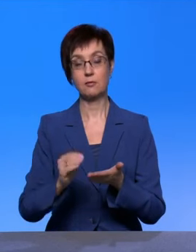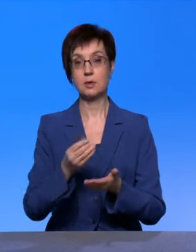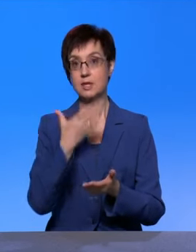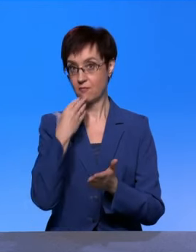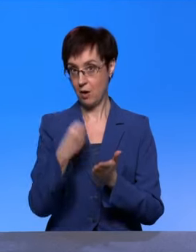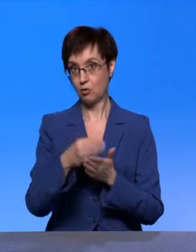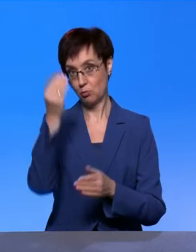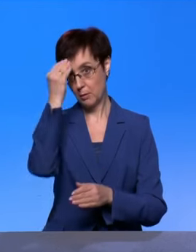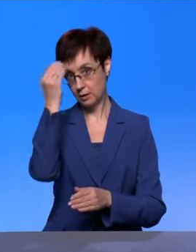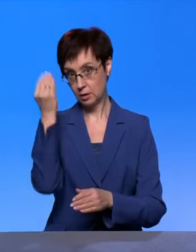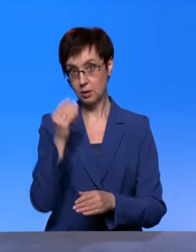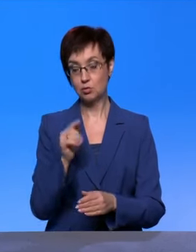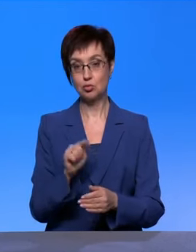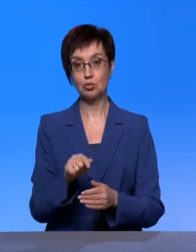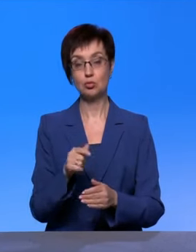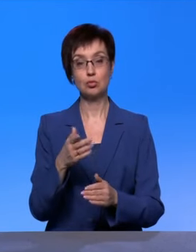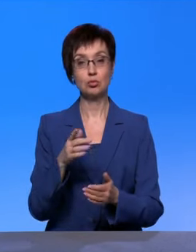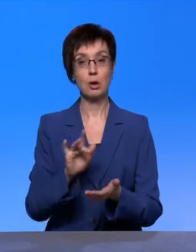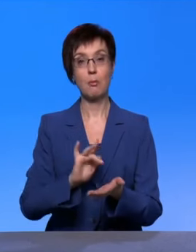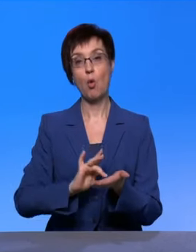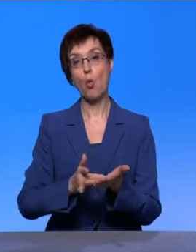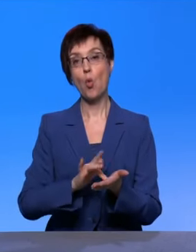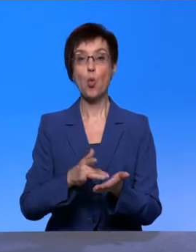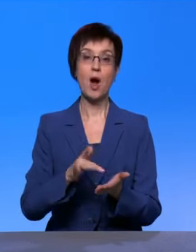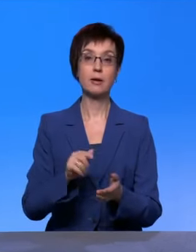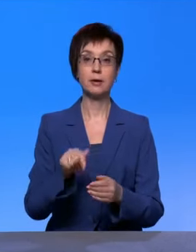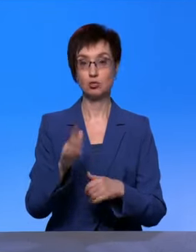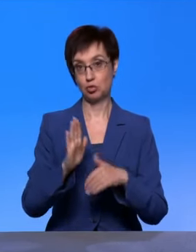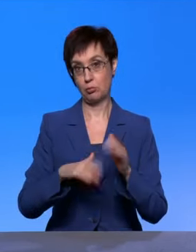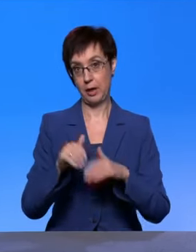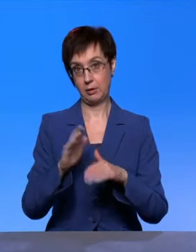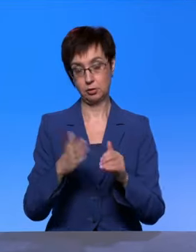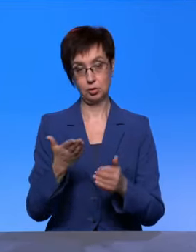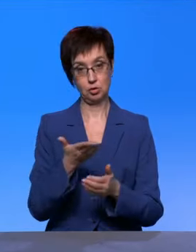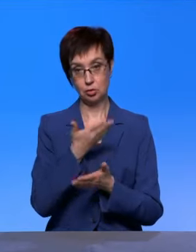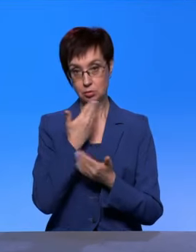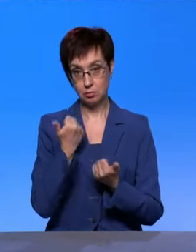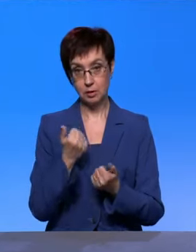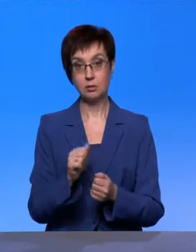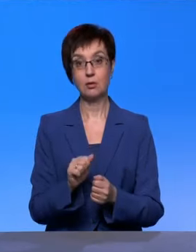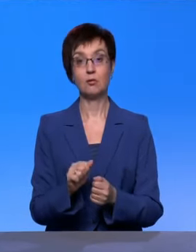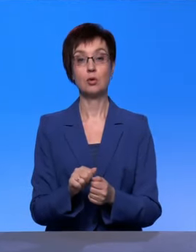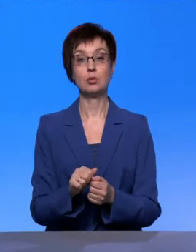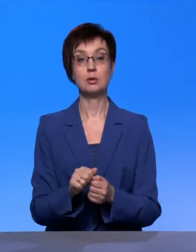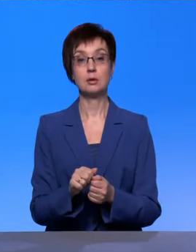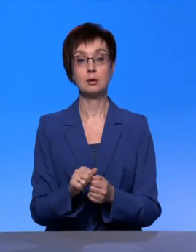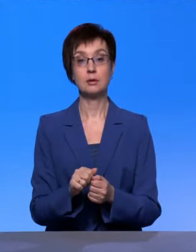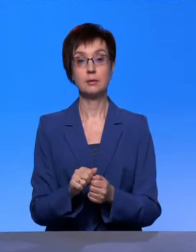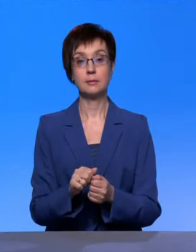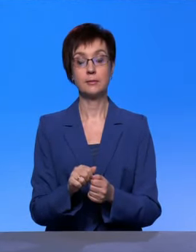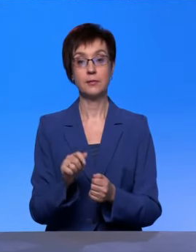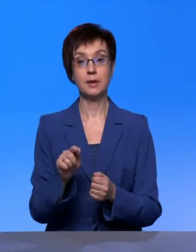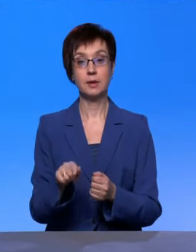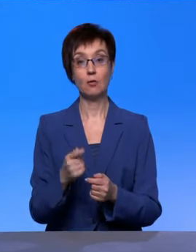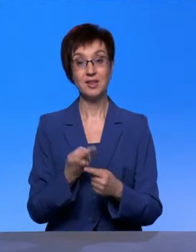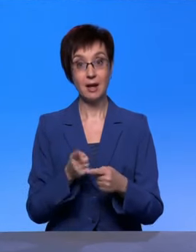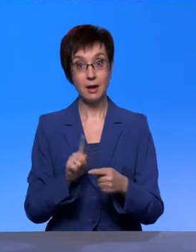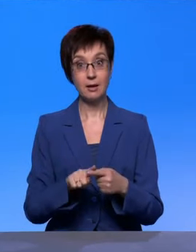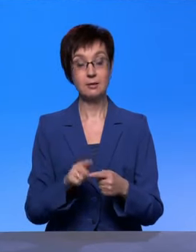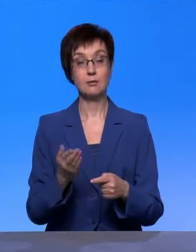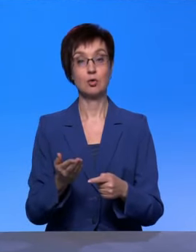не менее, а мнение осталось, знаете как, ложечки нашлись, а осадочек остался. И вот эта вот инерционность нашего